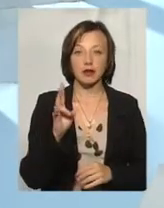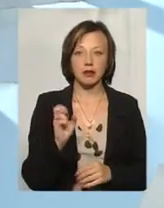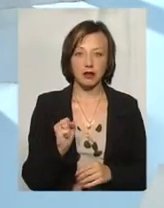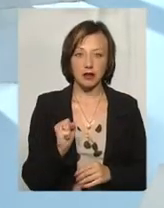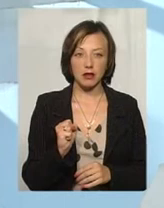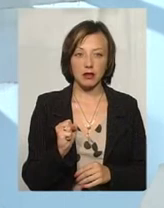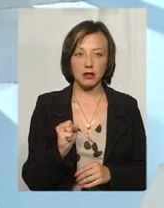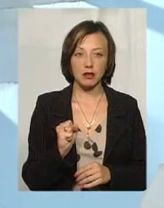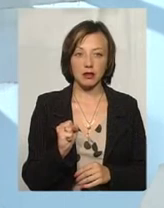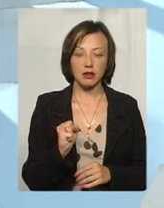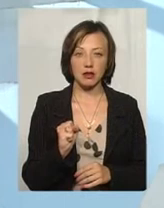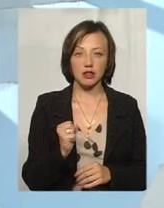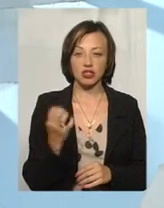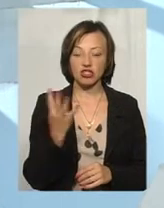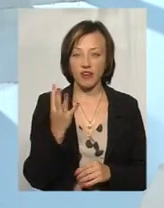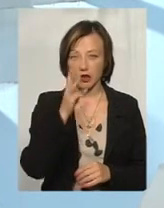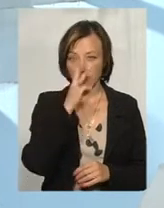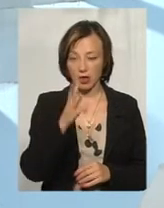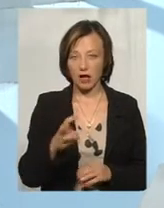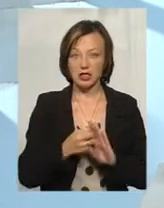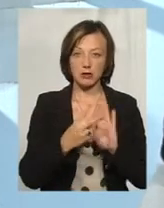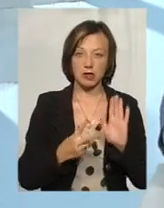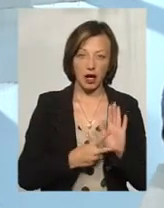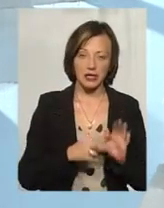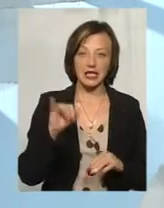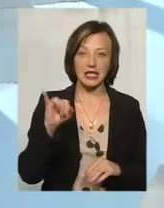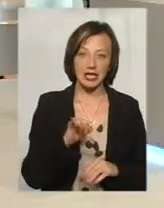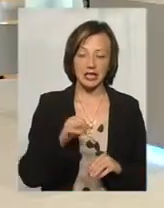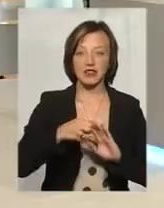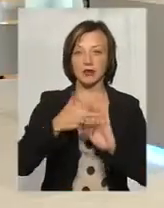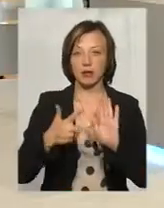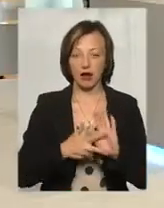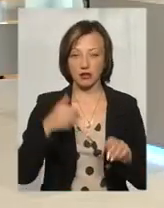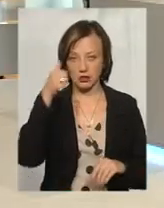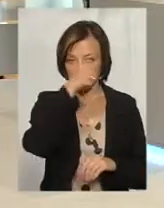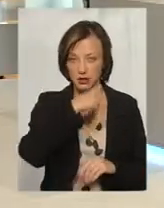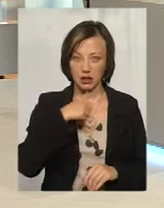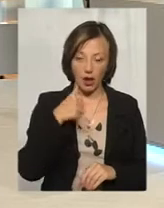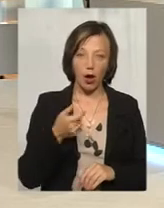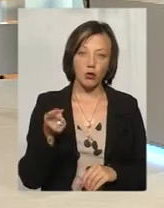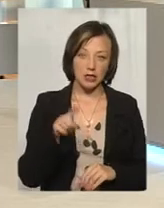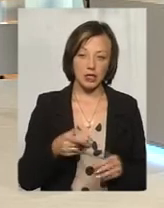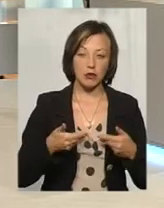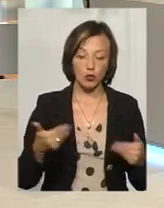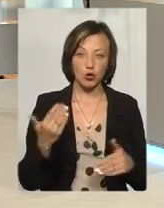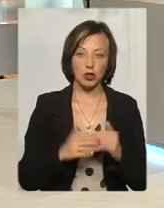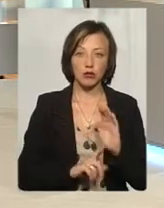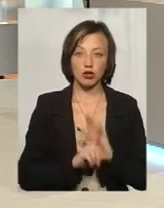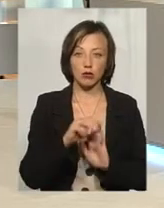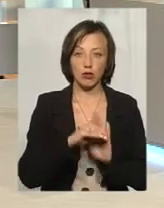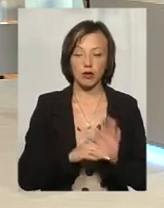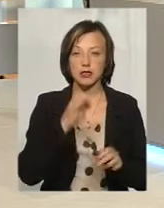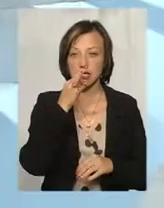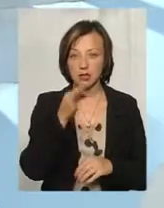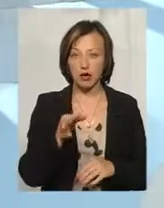Там було четвертий квартал 2017 року і на 2018 рік. Оскільки ми вже на початку передачі